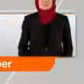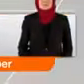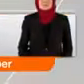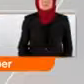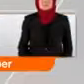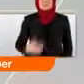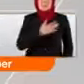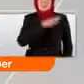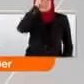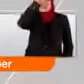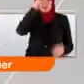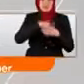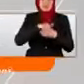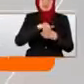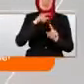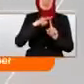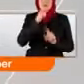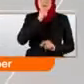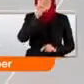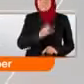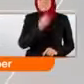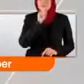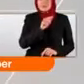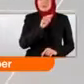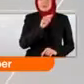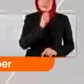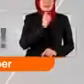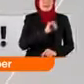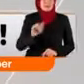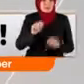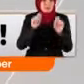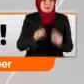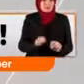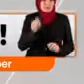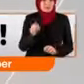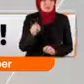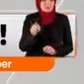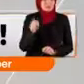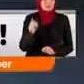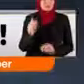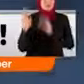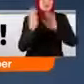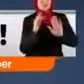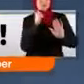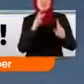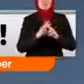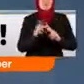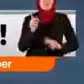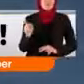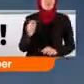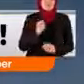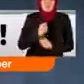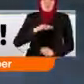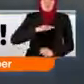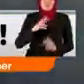CHP İstanbul Milletvekili Turan Aydoğan tepki gösterdiği kendisini durduran trafik polisi görev başında ki